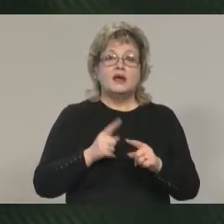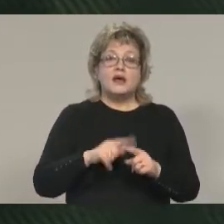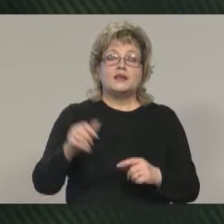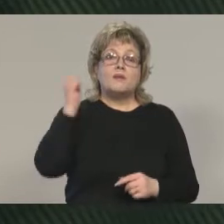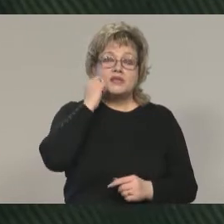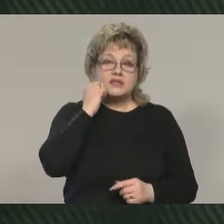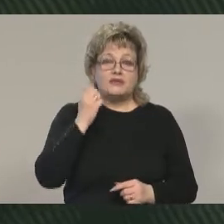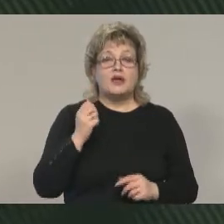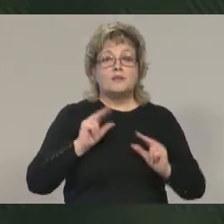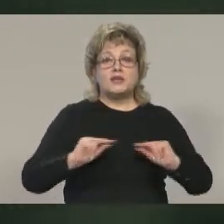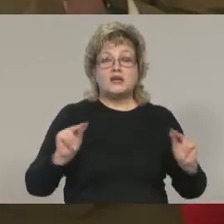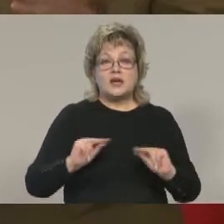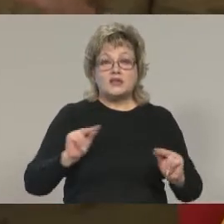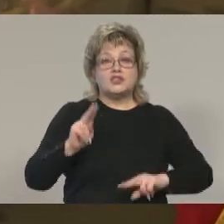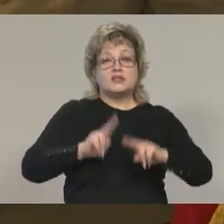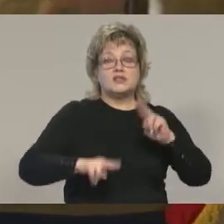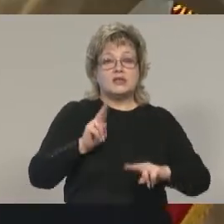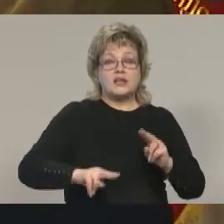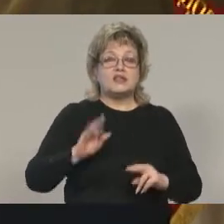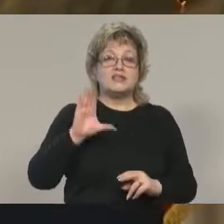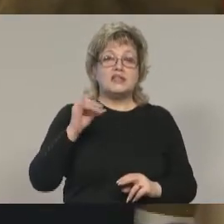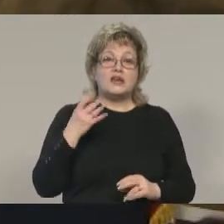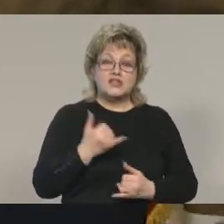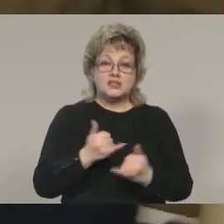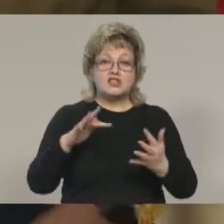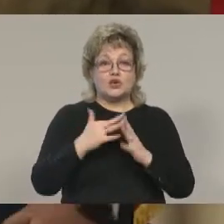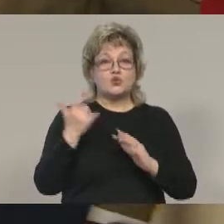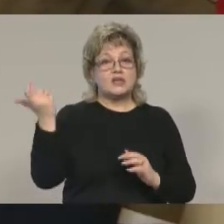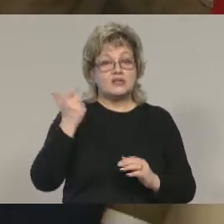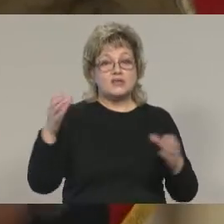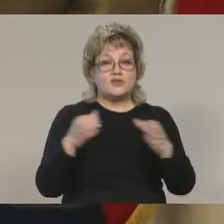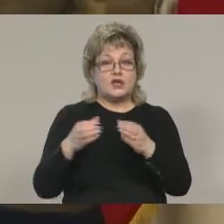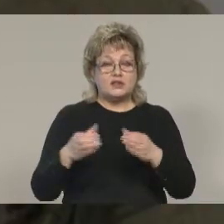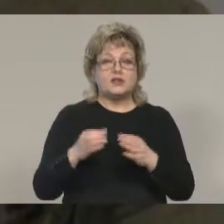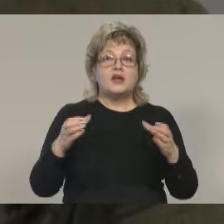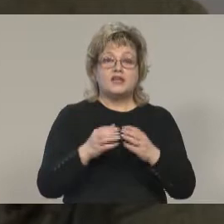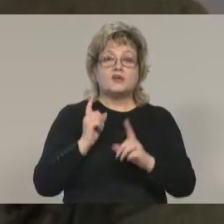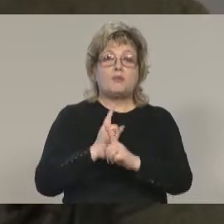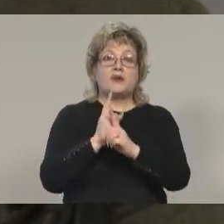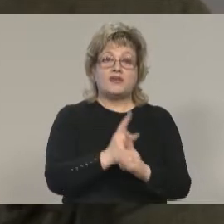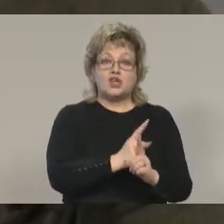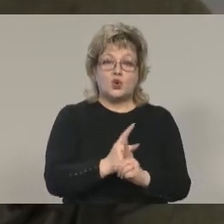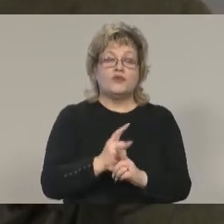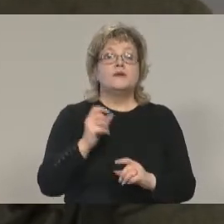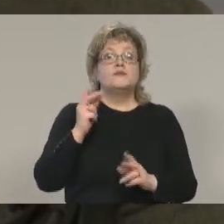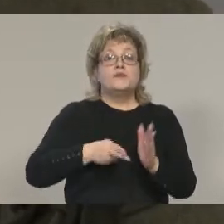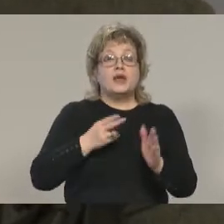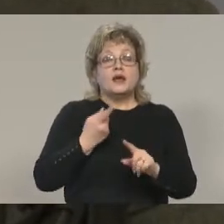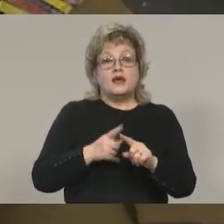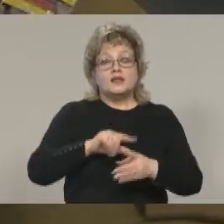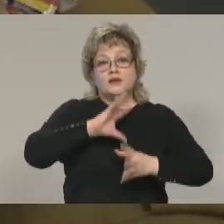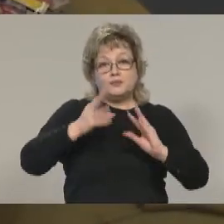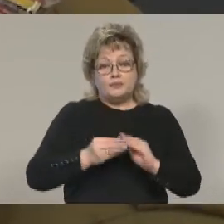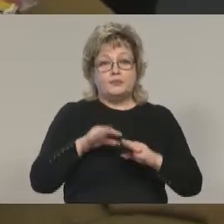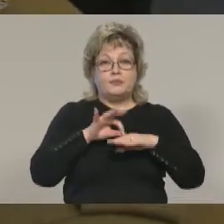Москва. Педагогические, строительные, сервисные, сельхозхозяйственные отряды и отряд проводников. Все сегодня подводят итоги